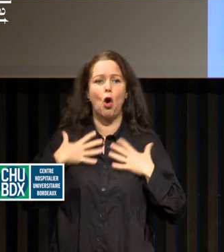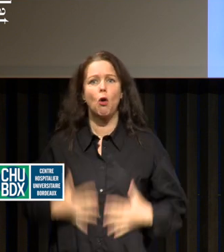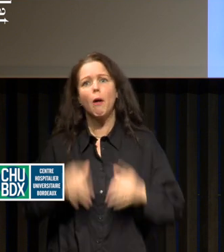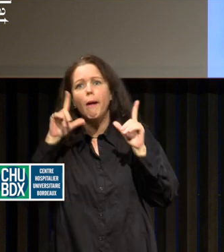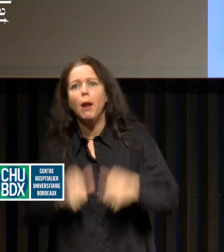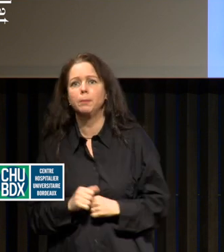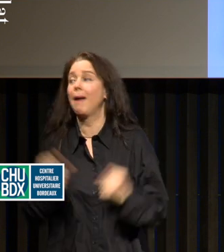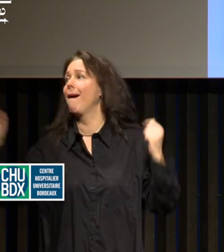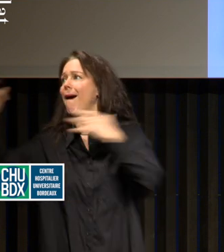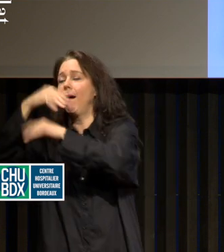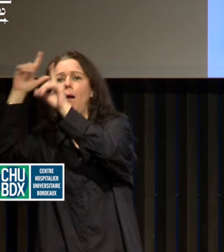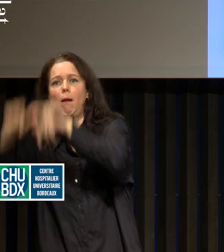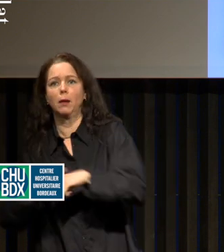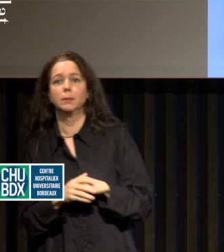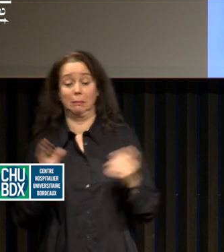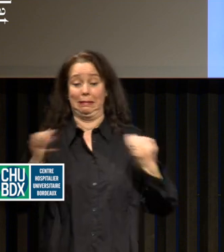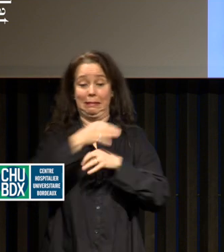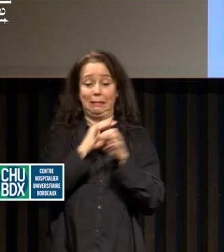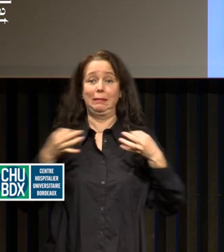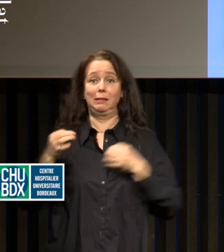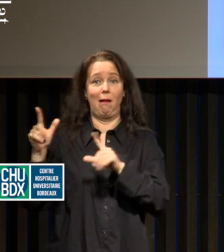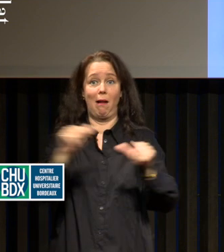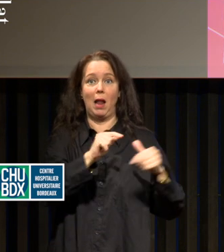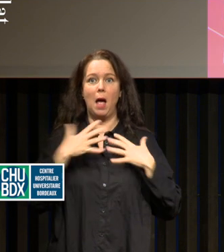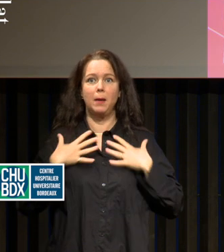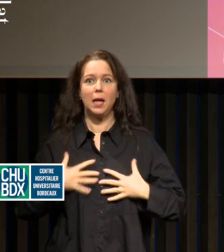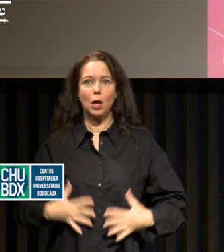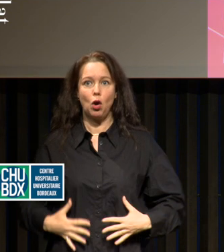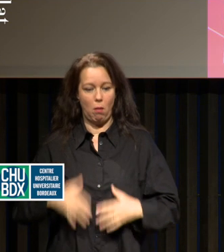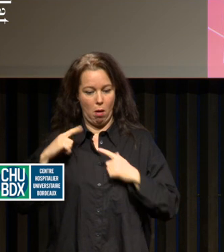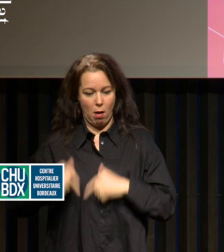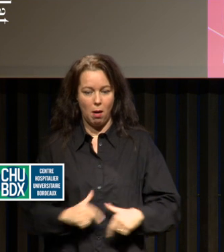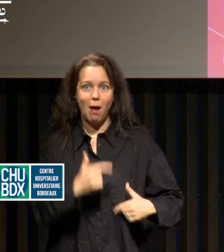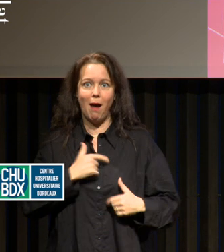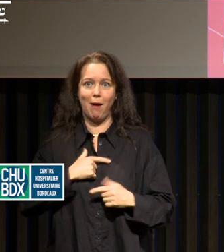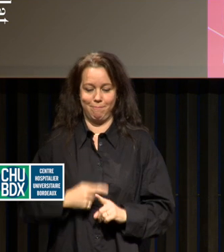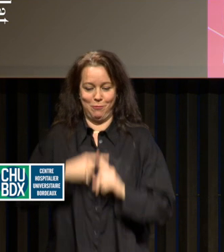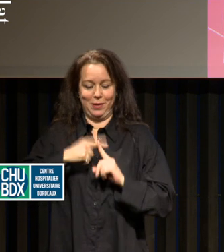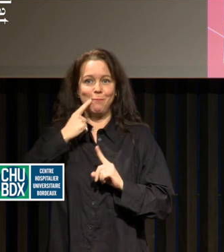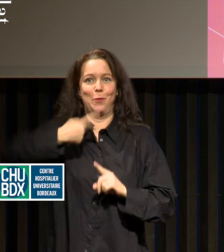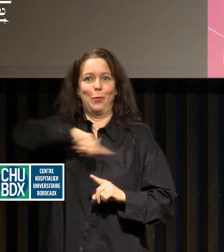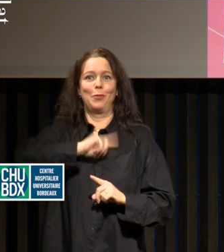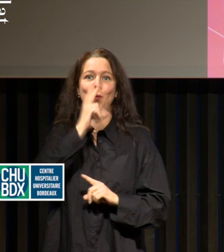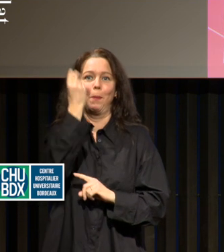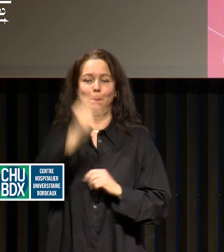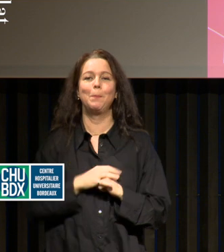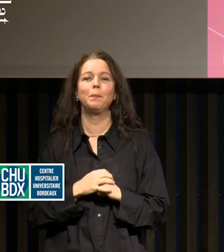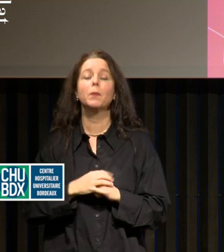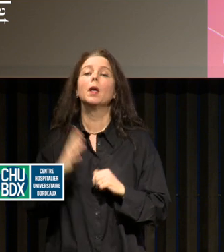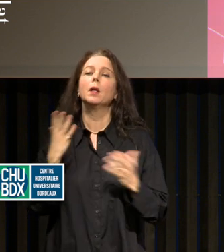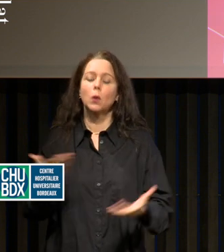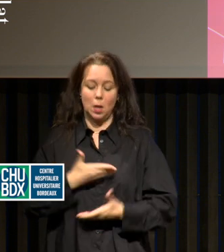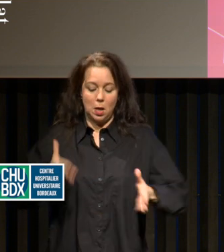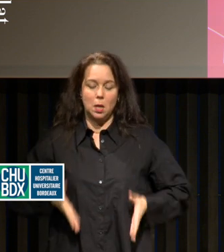c'est ces micro-organismes que nous avons sur notre corps qui sont vraiment notre allié, notre partenaire. Alors, le microbiote, on en a beaucoup parlé. J'ai repris ces unes